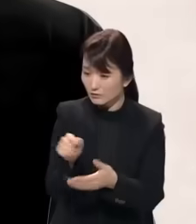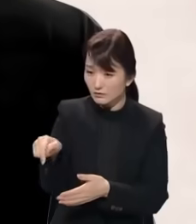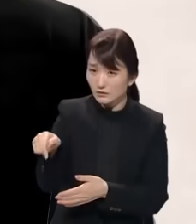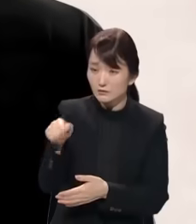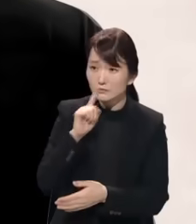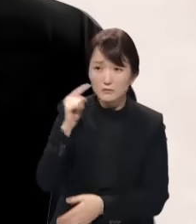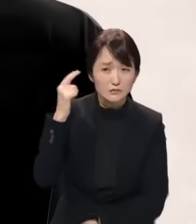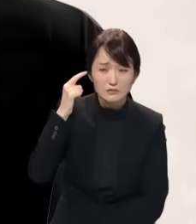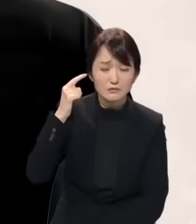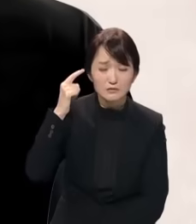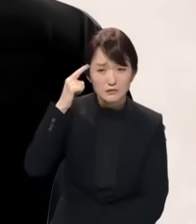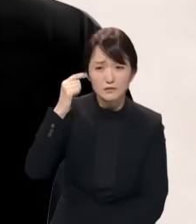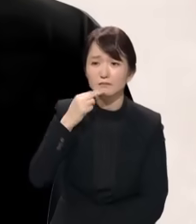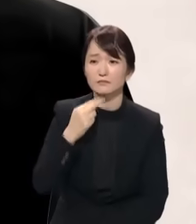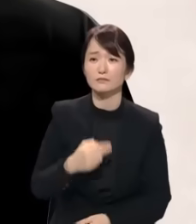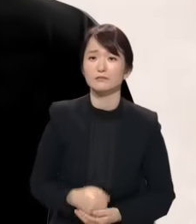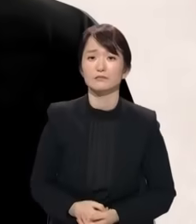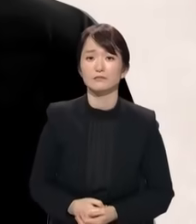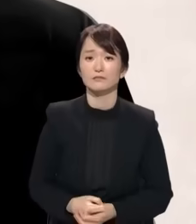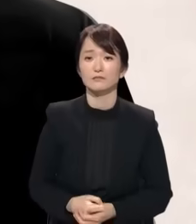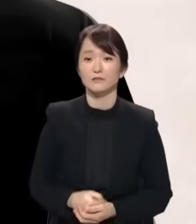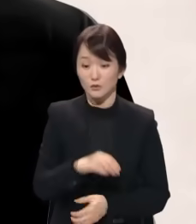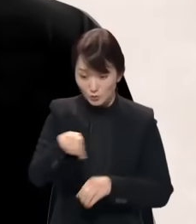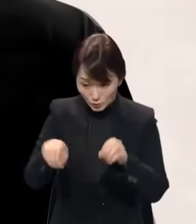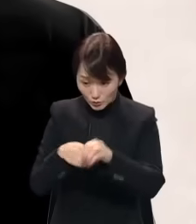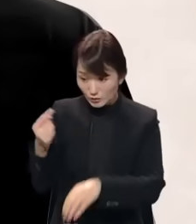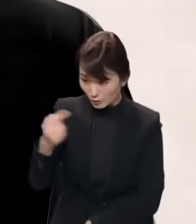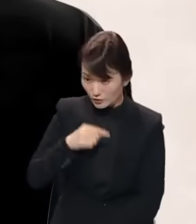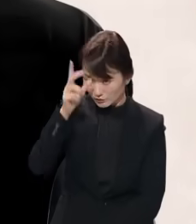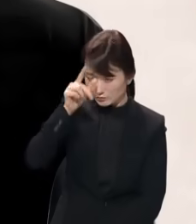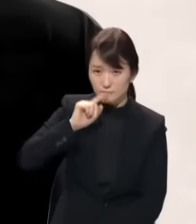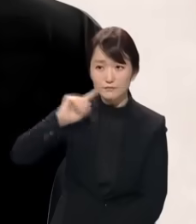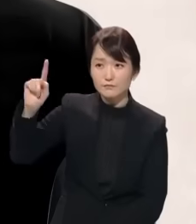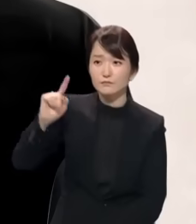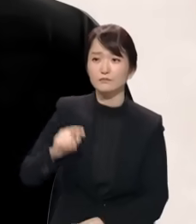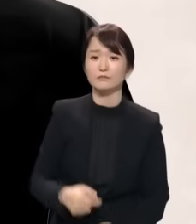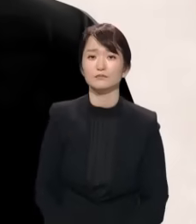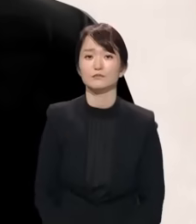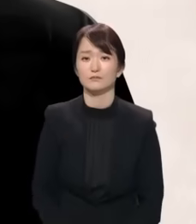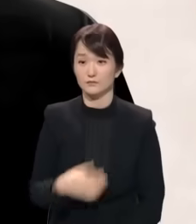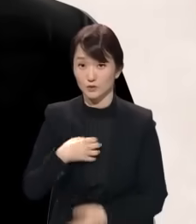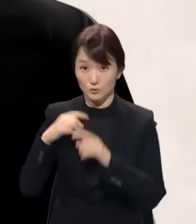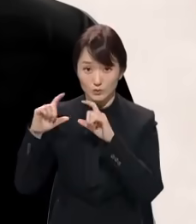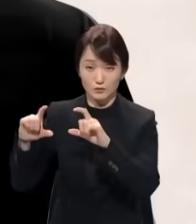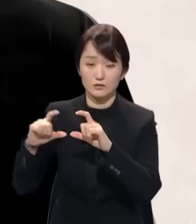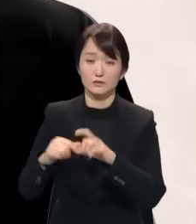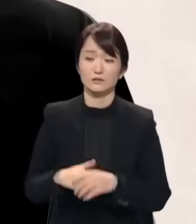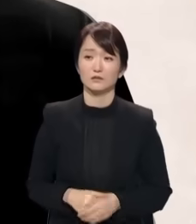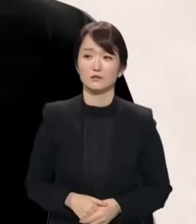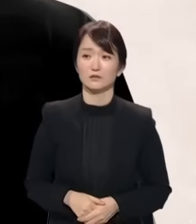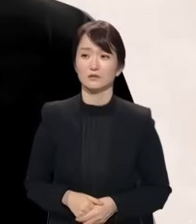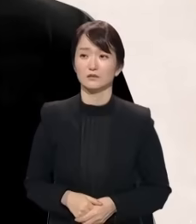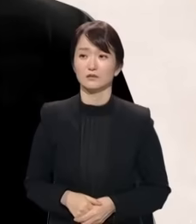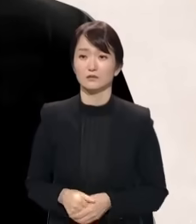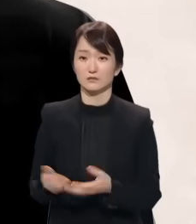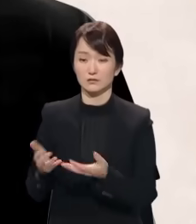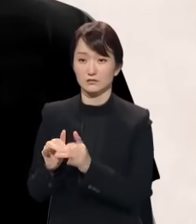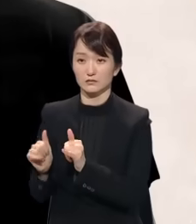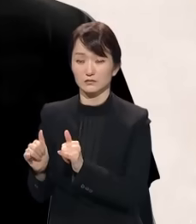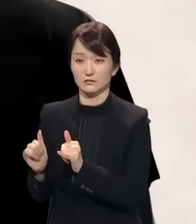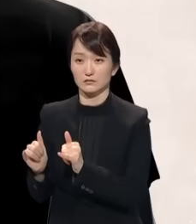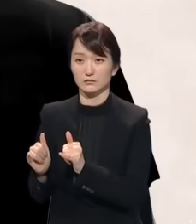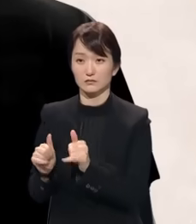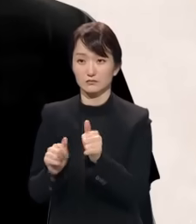말 들어줄 생각 없으니까. 아니면 차라리 찾아와라. 그럼 경찰에 신고하겠다. 이런 식으로 경고를 했습니다. 그랬더니 직원 쪽